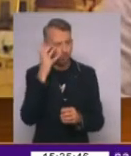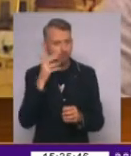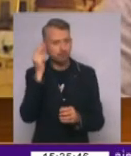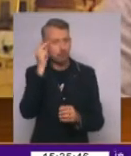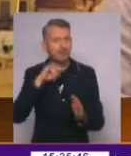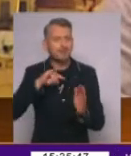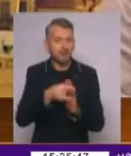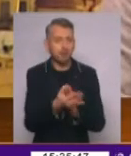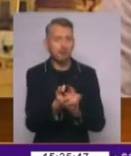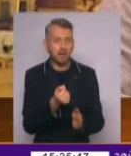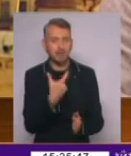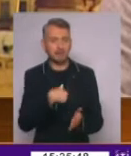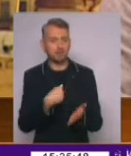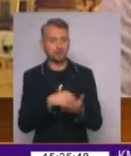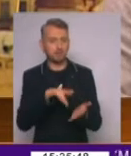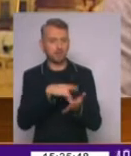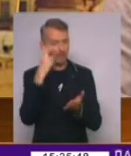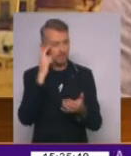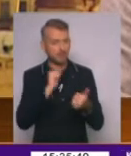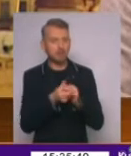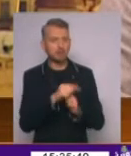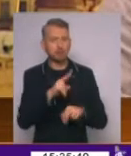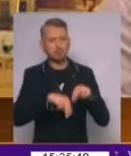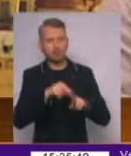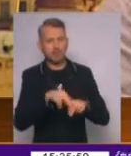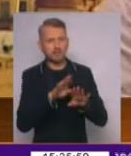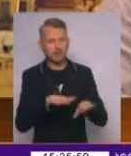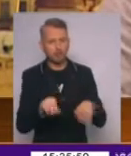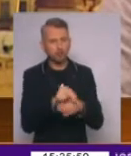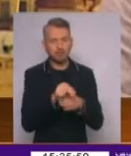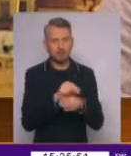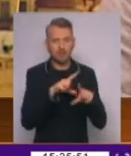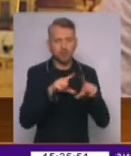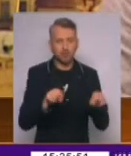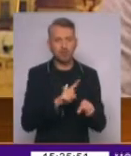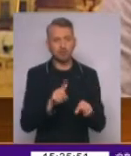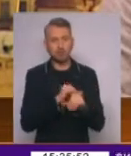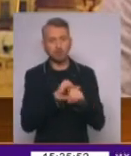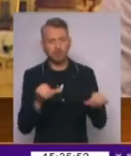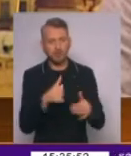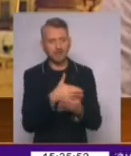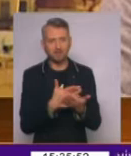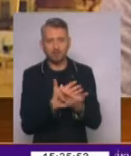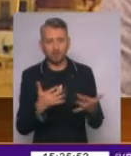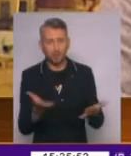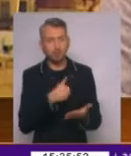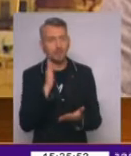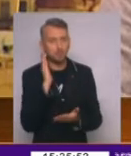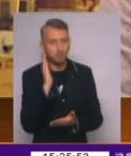бюджет міста Києва. Абсолютно. І замість того, щоб будувати садочки, ремонтувати школи, для того, щоб розвивати інфраструктуру, ми